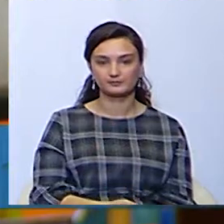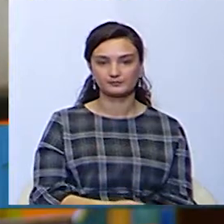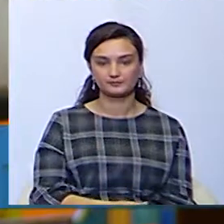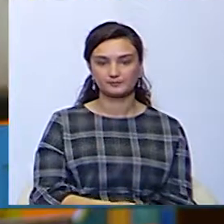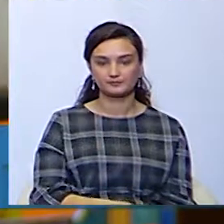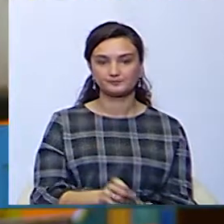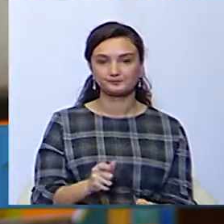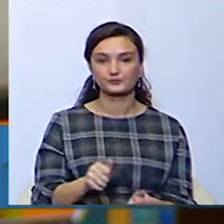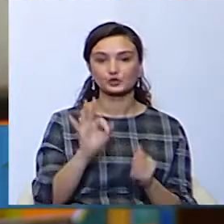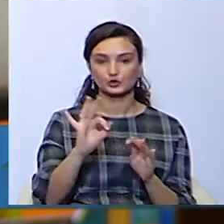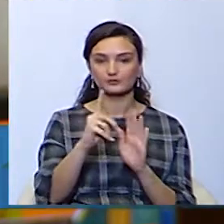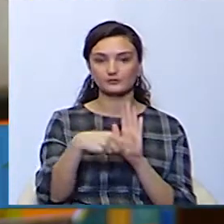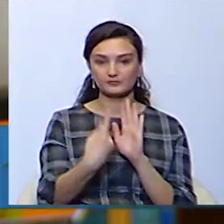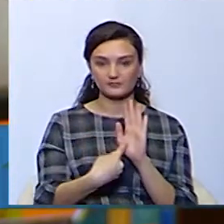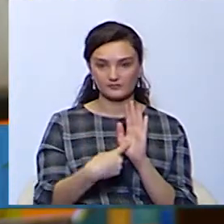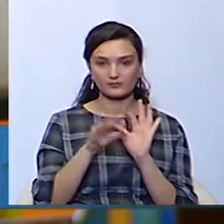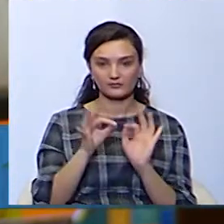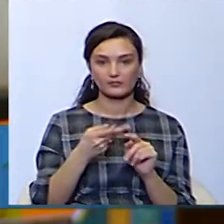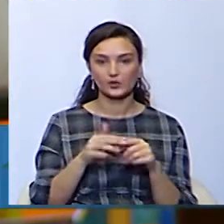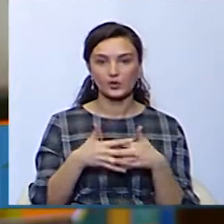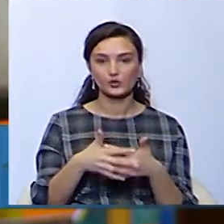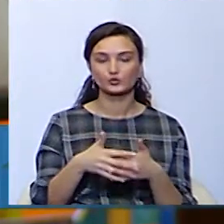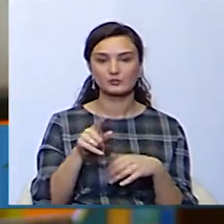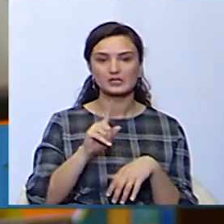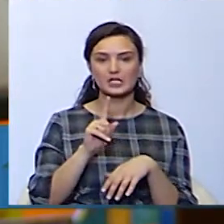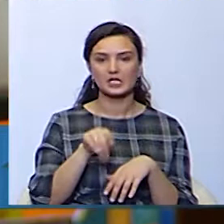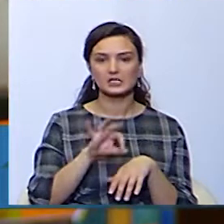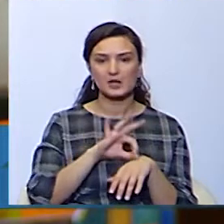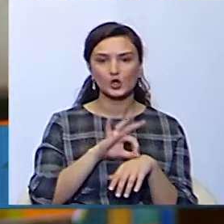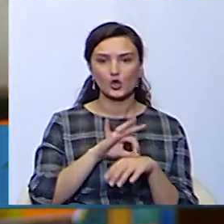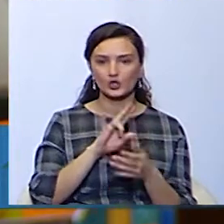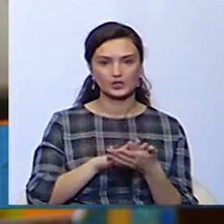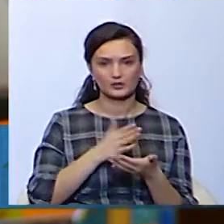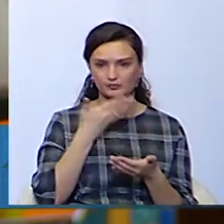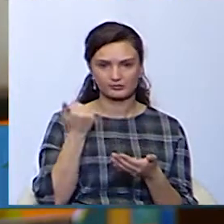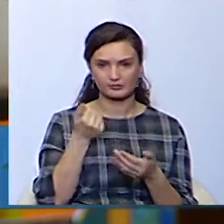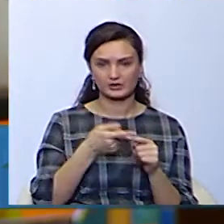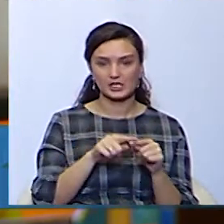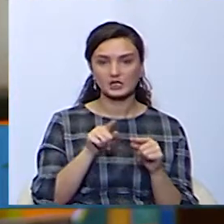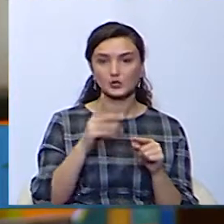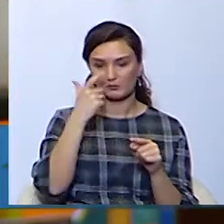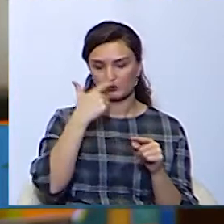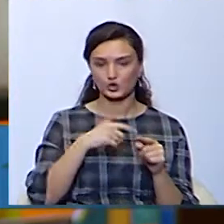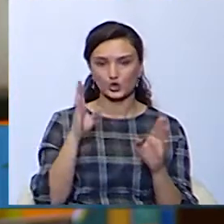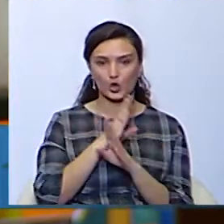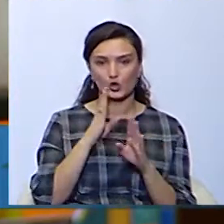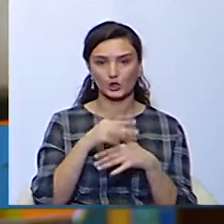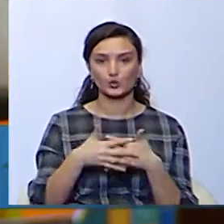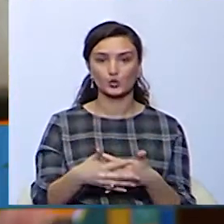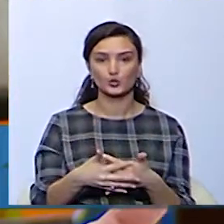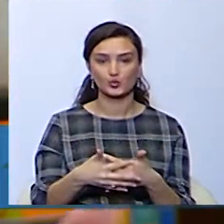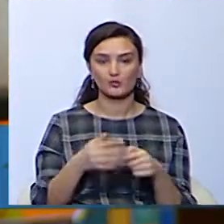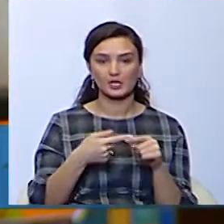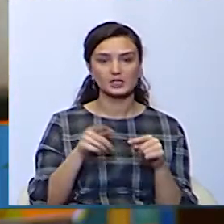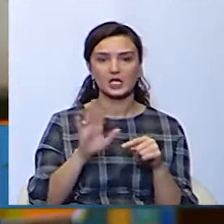სავსებით სწორად დასმული კითხვა, იმიტომ რომ ორსულობა ეს არ არის პათოლოგია, ორსულობა ეს არ გახლავთ დაავადება, თუ ეს არის ფიზიოლოგიურად მიმდინარე ორსულობა, ეს არ